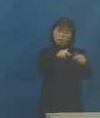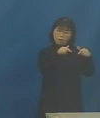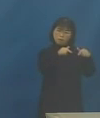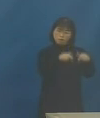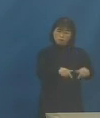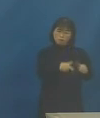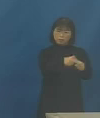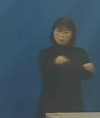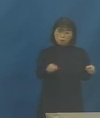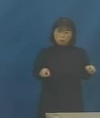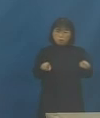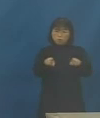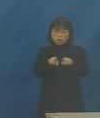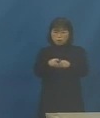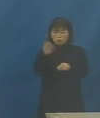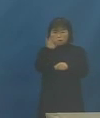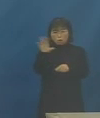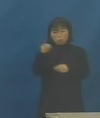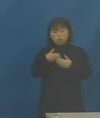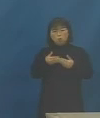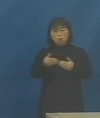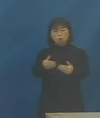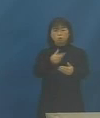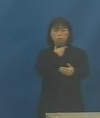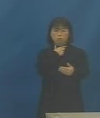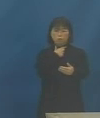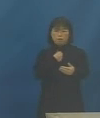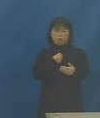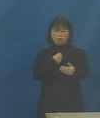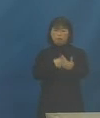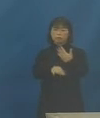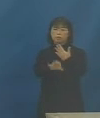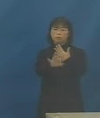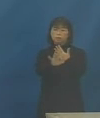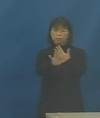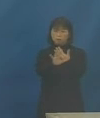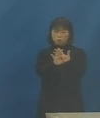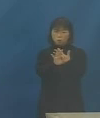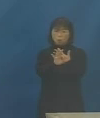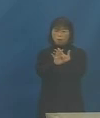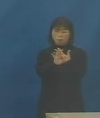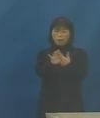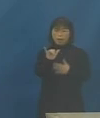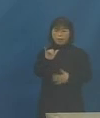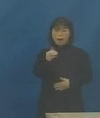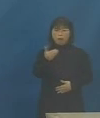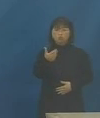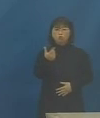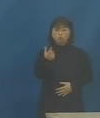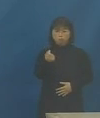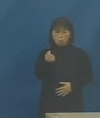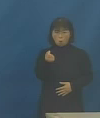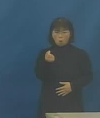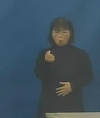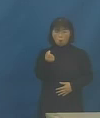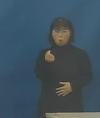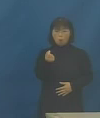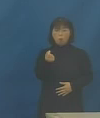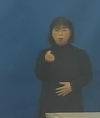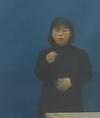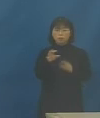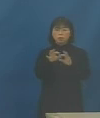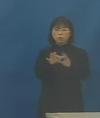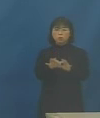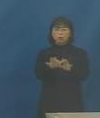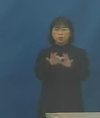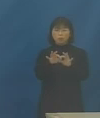と一緒になって観光利用を進めていコードと例えばは八雲がありますが薬もについ